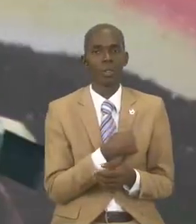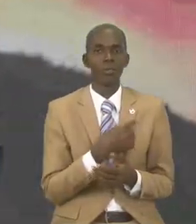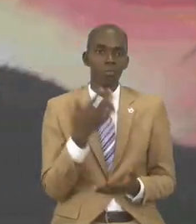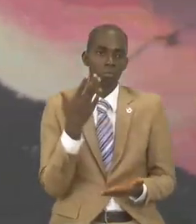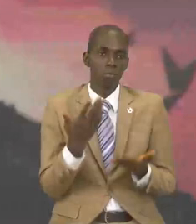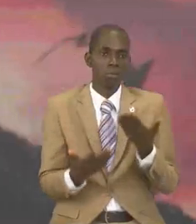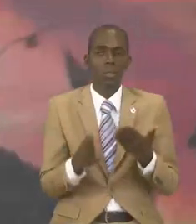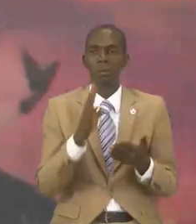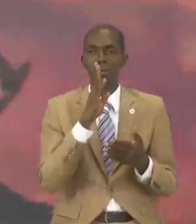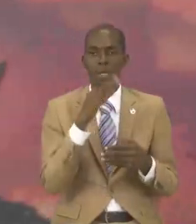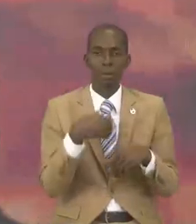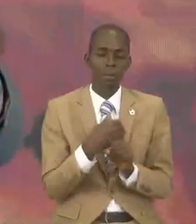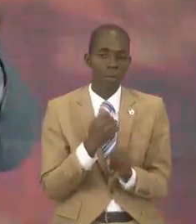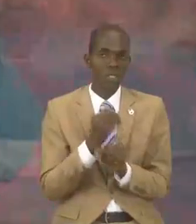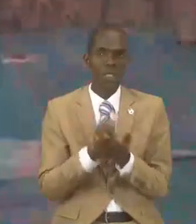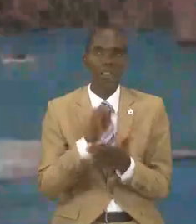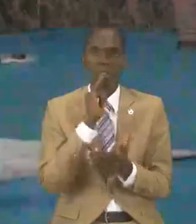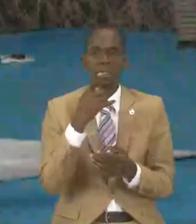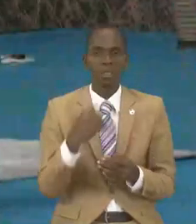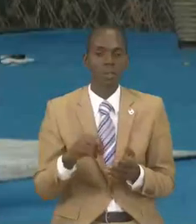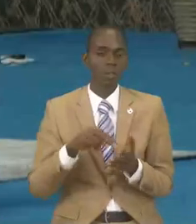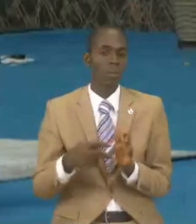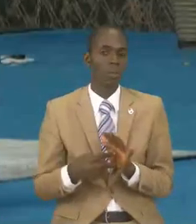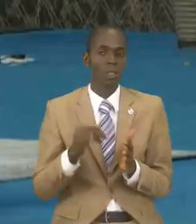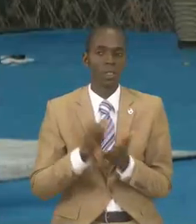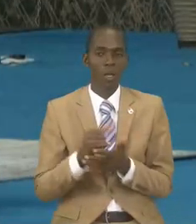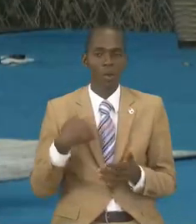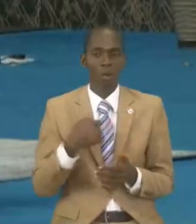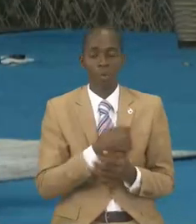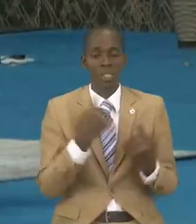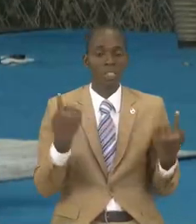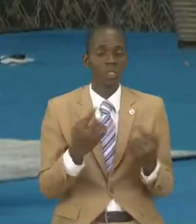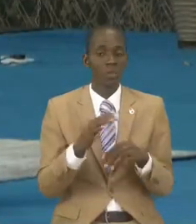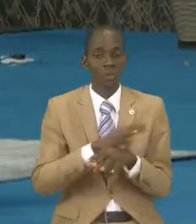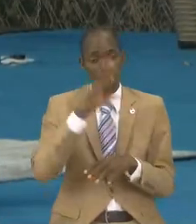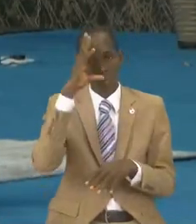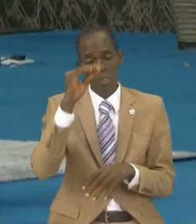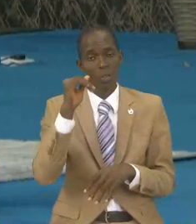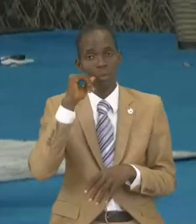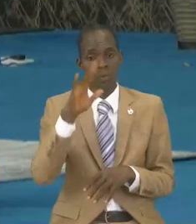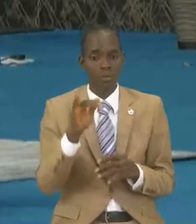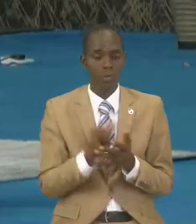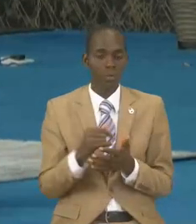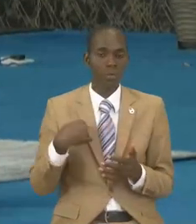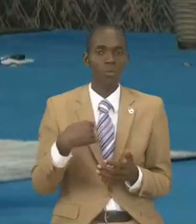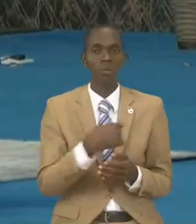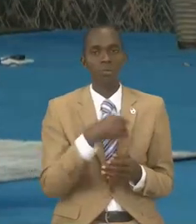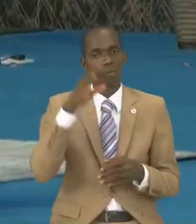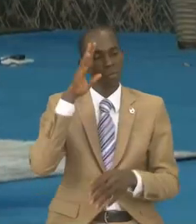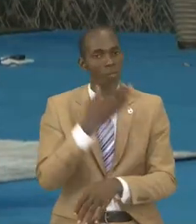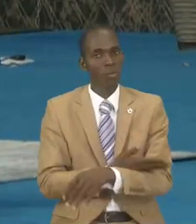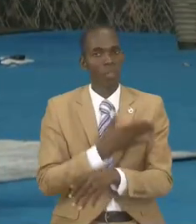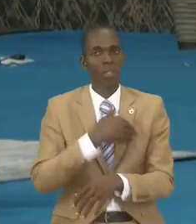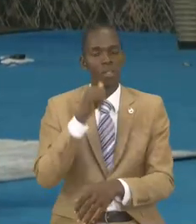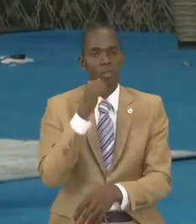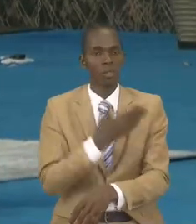Pour que nous soyons, ça c'est l'objectif, pour que nous, hommes pécheurs et femmes, nous les fils